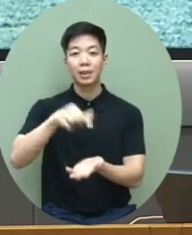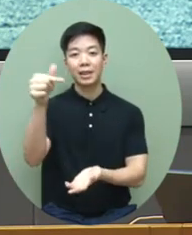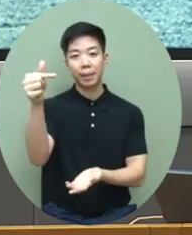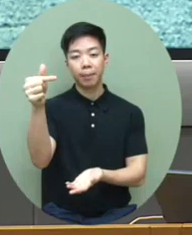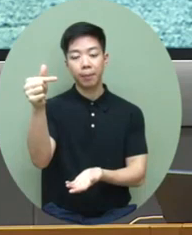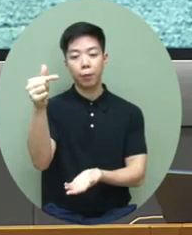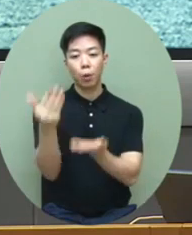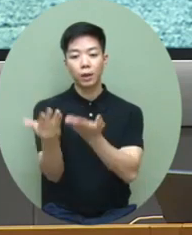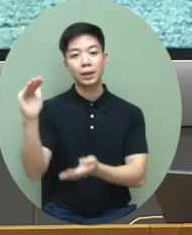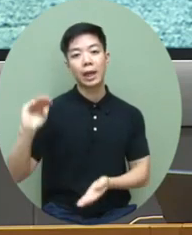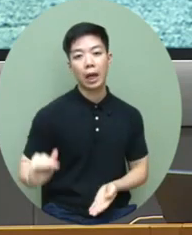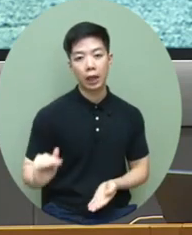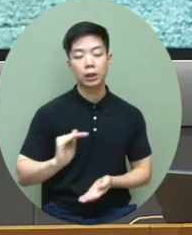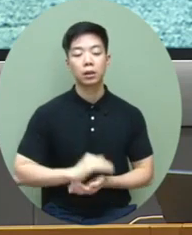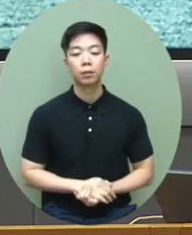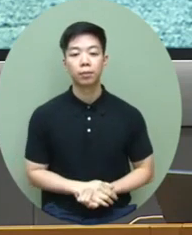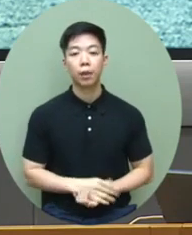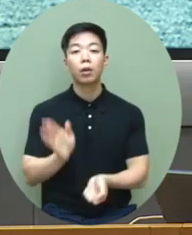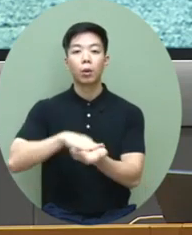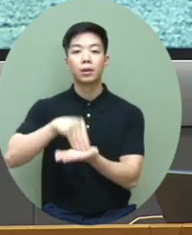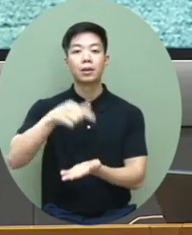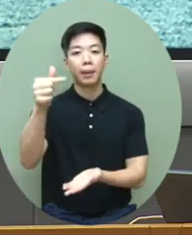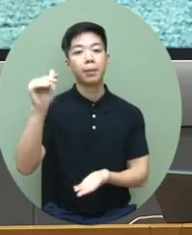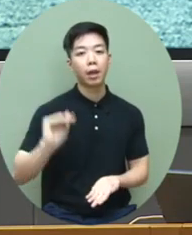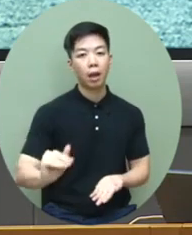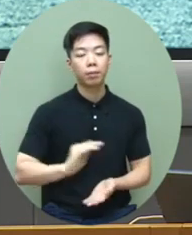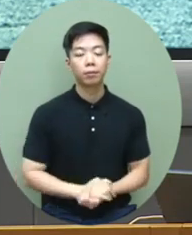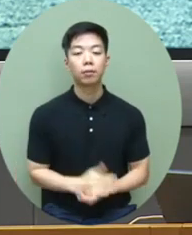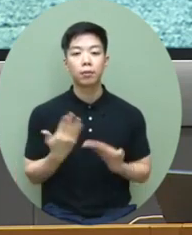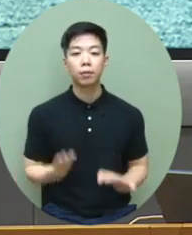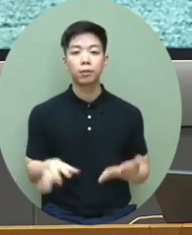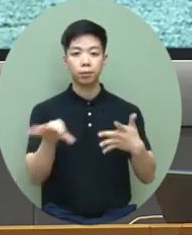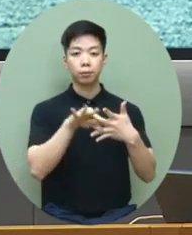以少過10宗嘅個案。今日院舍嚟講咧，就係